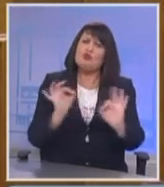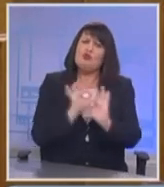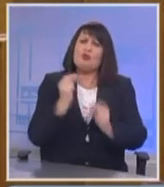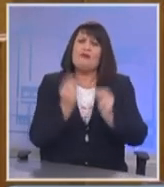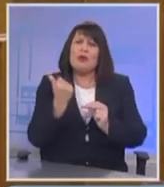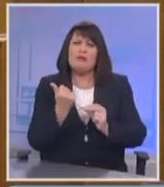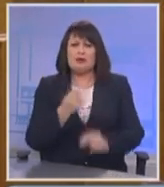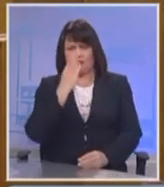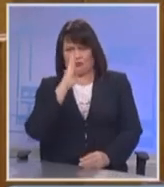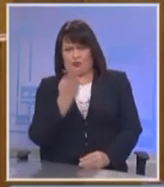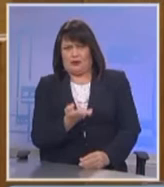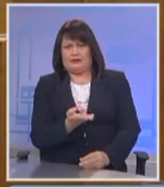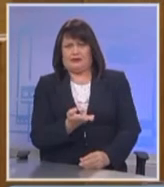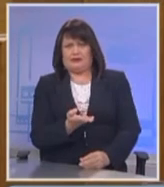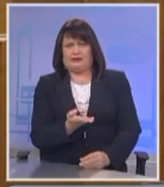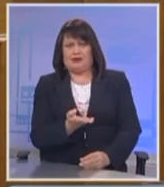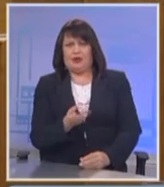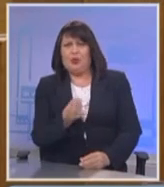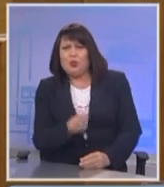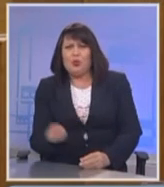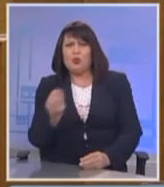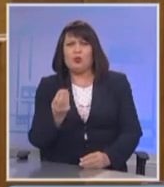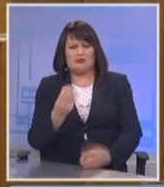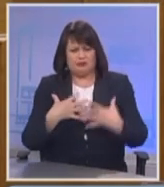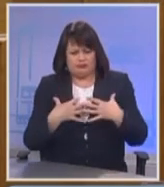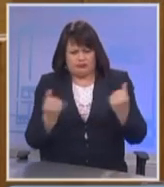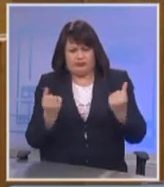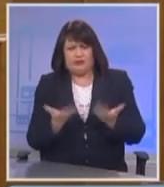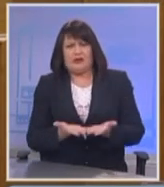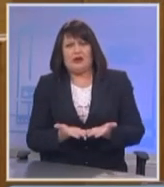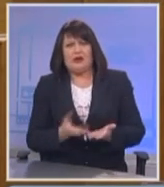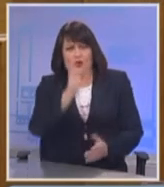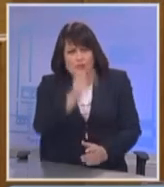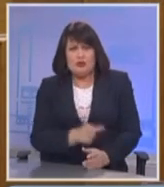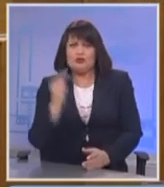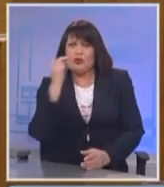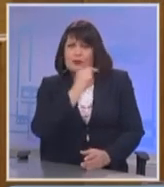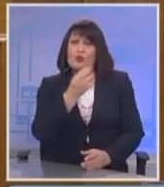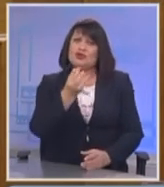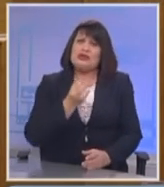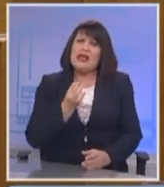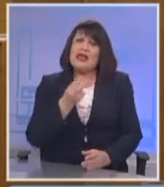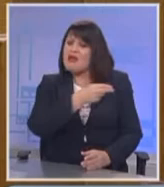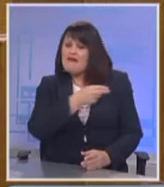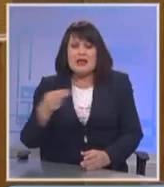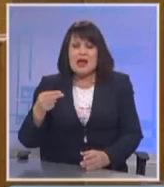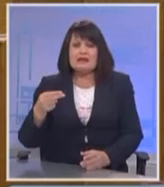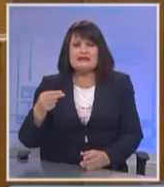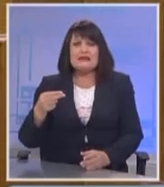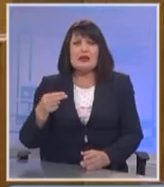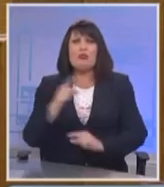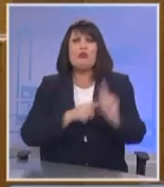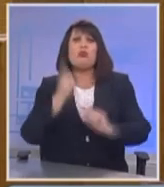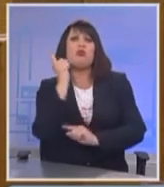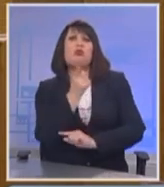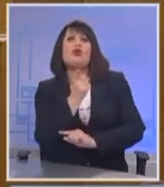η υποκρισία γίνεται ακόμα πιο εξοργιστική όταν διαστόματος Πρωθυπουργού διατυπώνεται η φράση ότι κριτής μας είναι